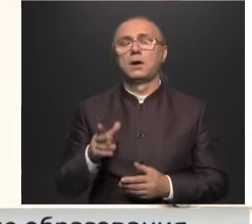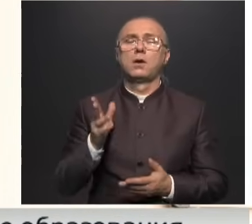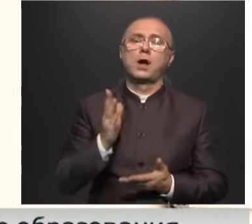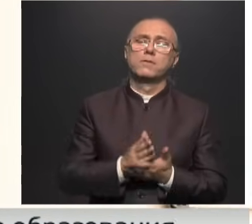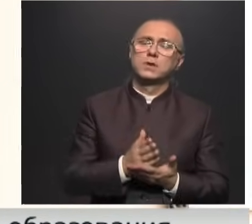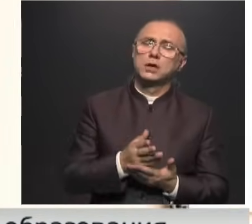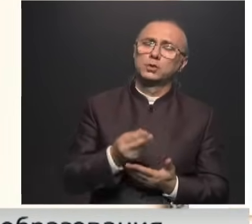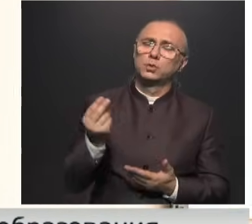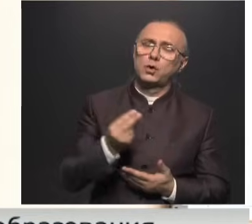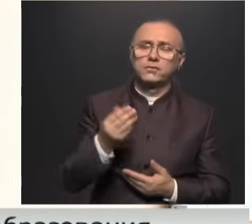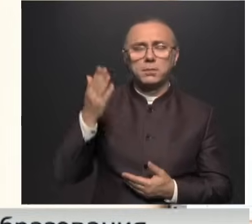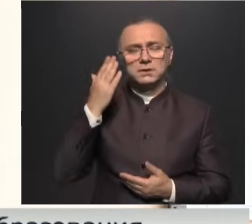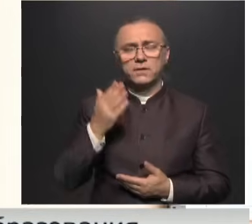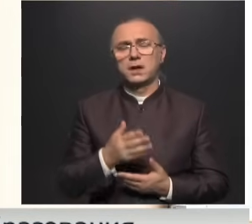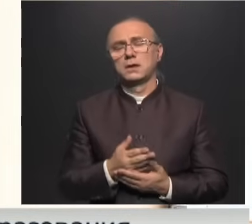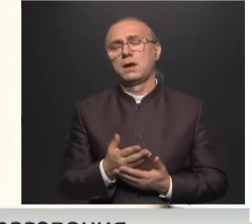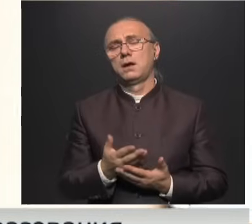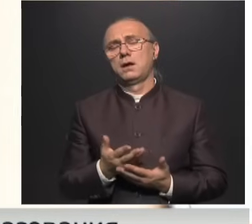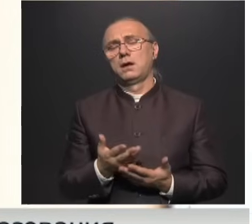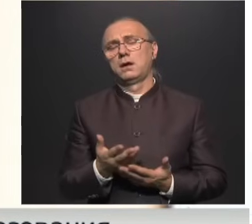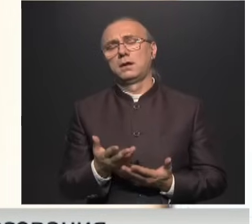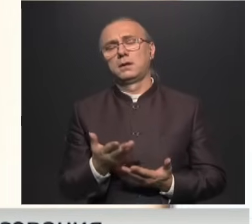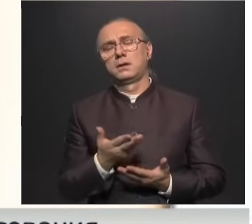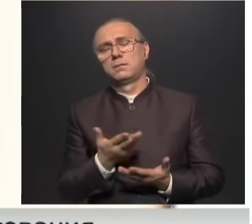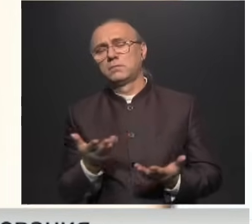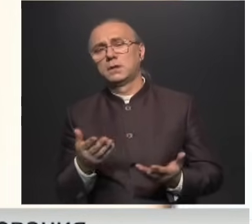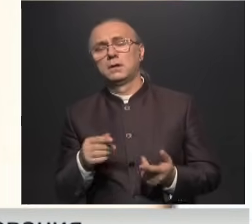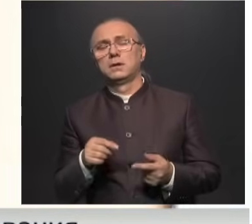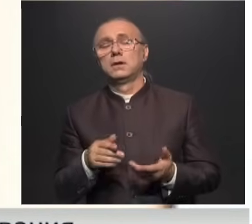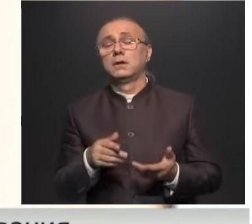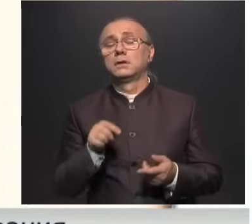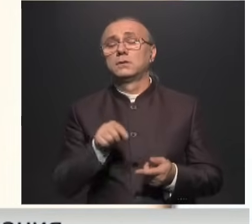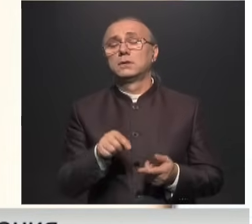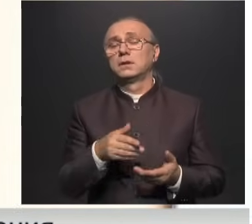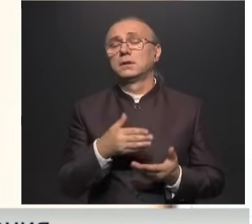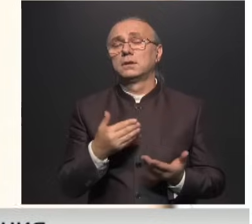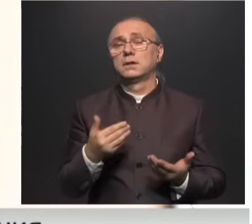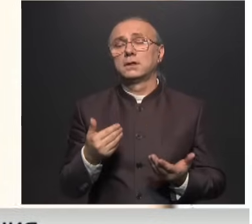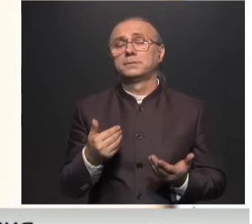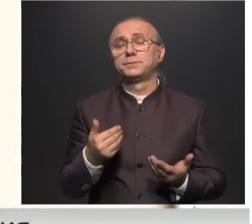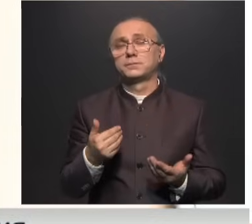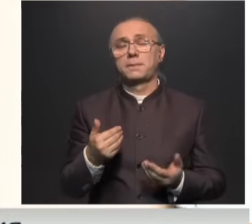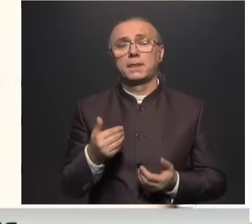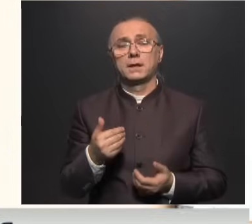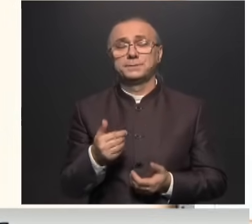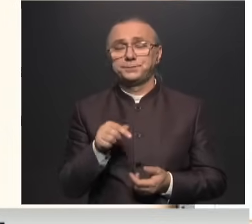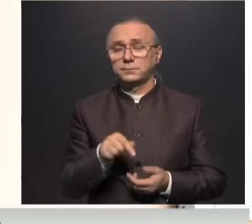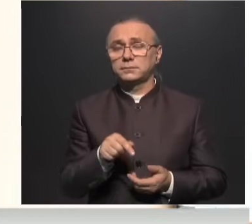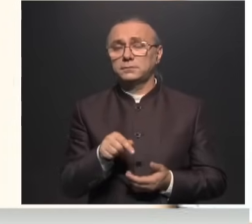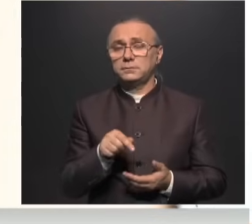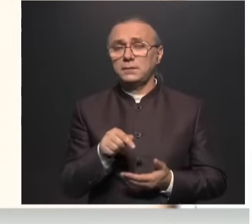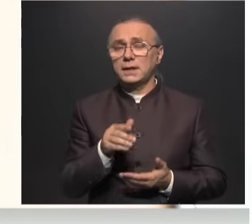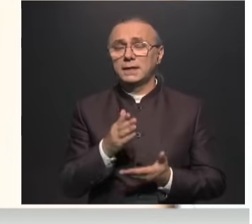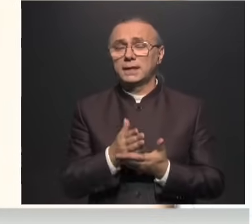для того, чтобы не было авторства, не было как бы руки такой, что вот это я нарисовала, это там мое. То есть мы разделяем, чтобы у нас